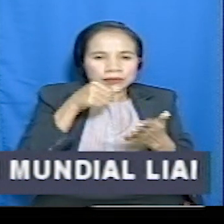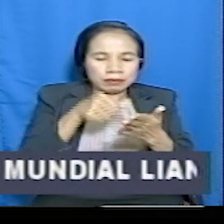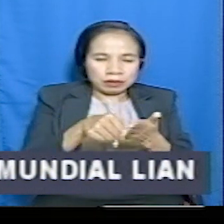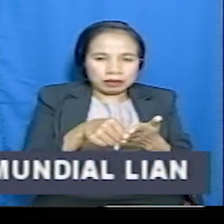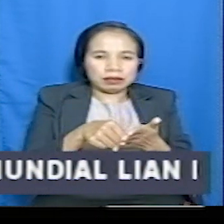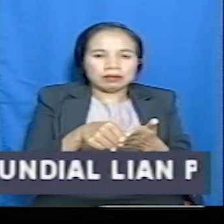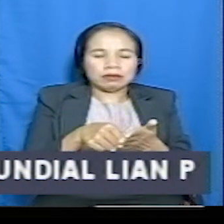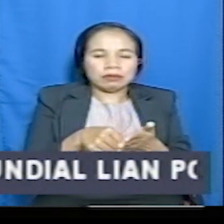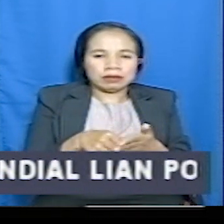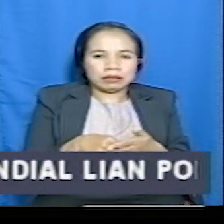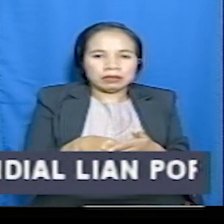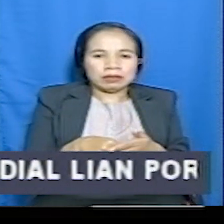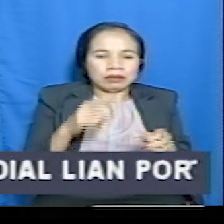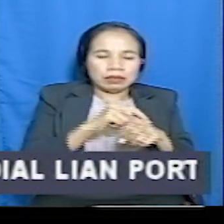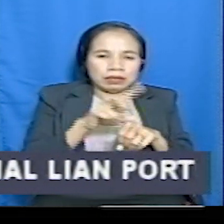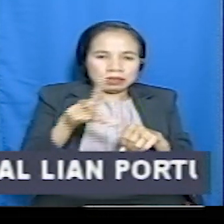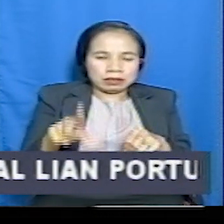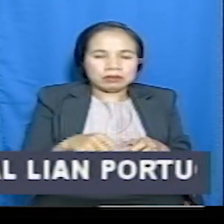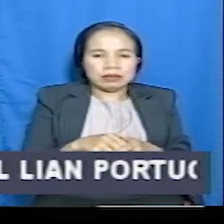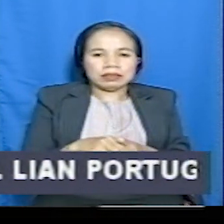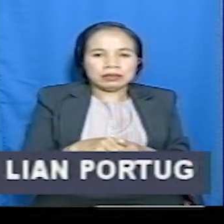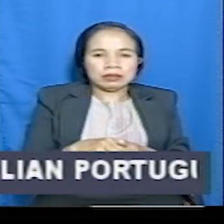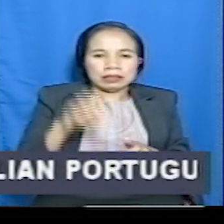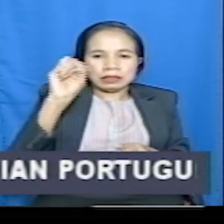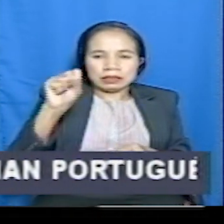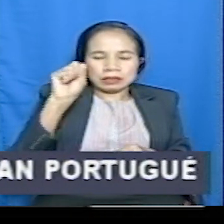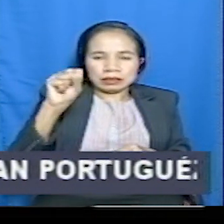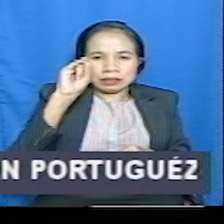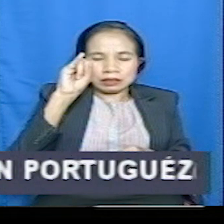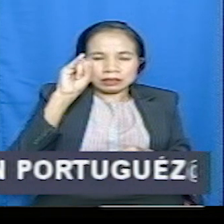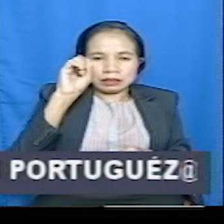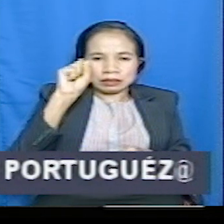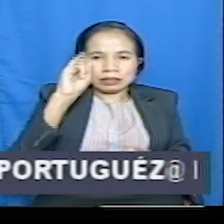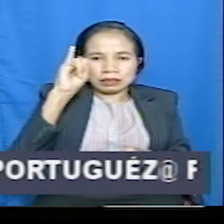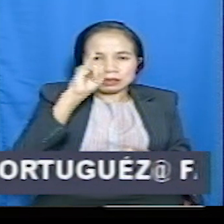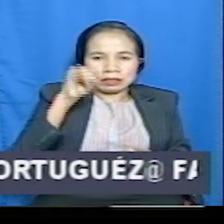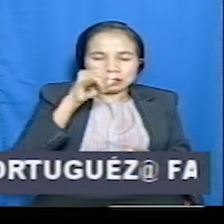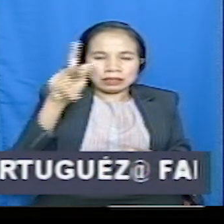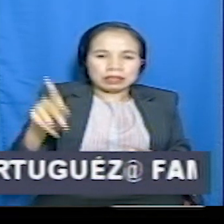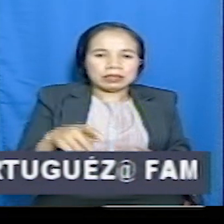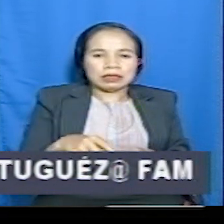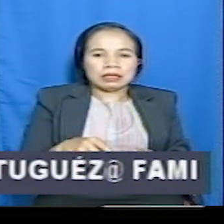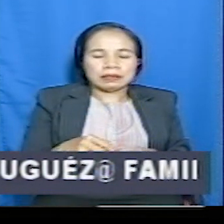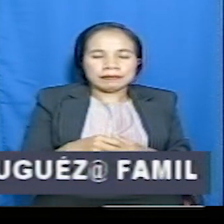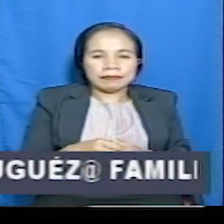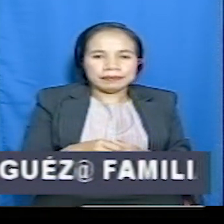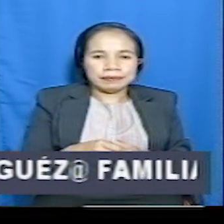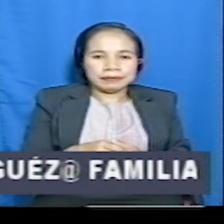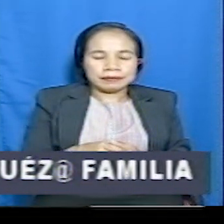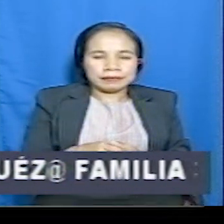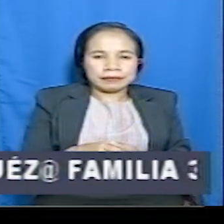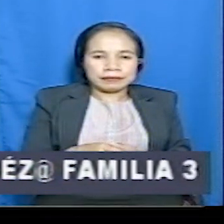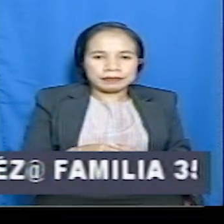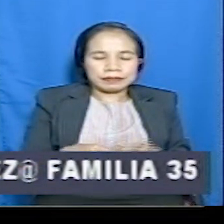husu bahan nasional sih sih sistem krisi ministeri rumah asal kita sih konsum jadi pun sudah harus disanggup sih